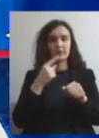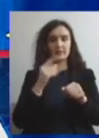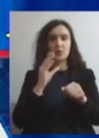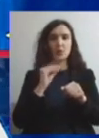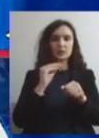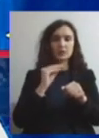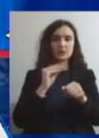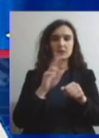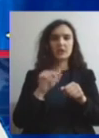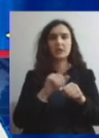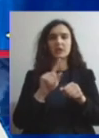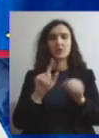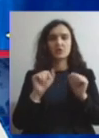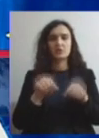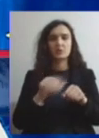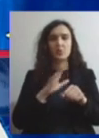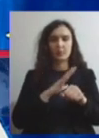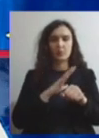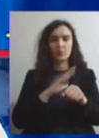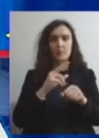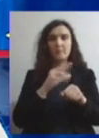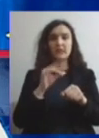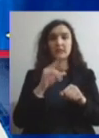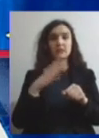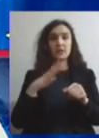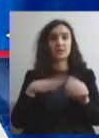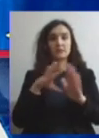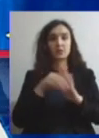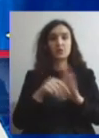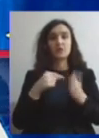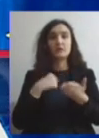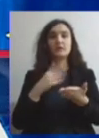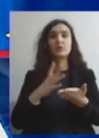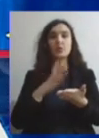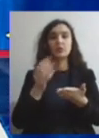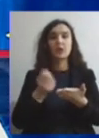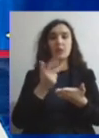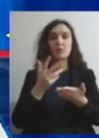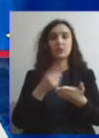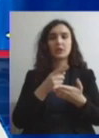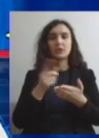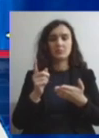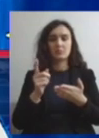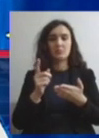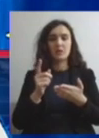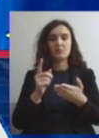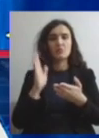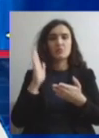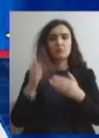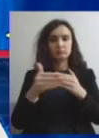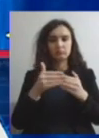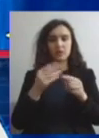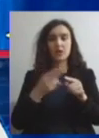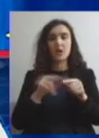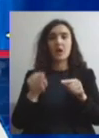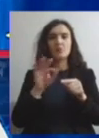რა სიდიდის შეიძლებოდა ყოფილიყო პიკი საქართველოში, ჩვენ გვქონდა რამდენიმე სცენარის განხილვის საშუალება. ამ სცენარების